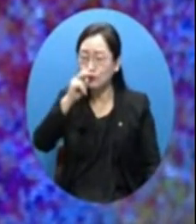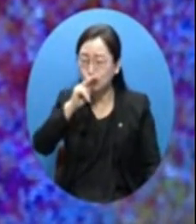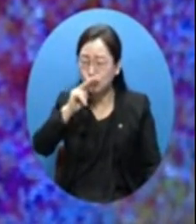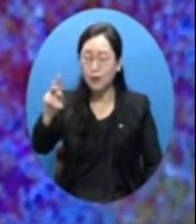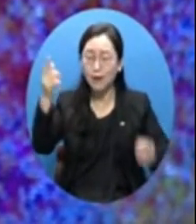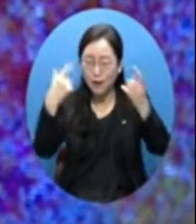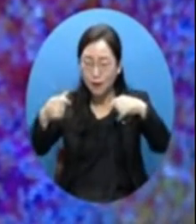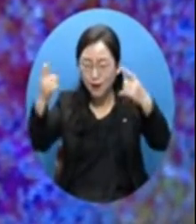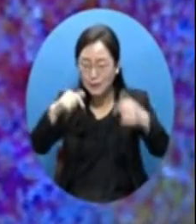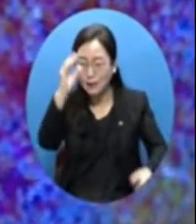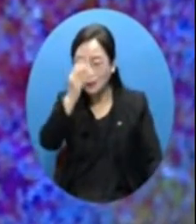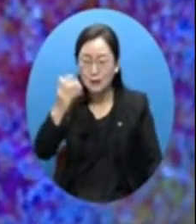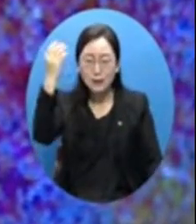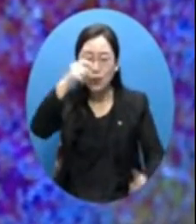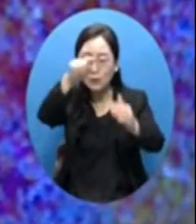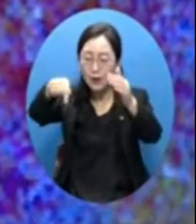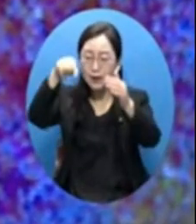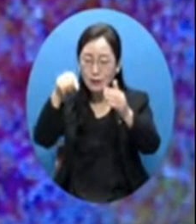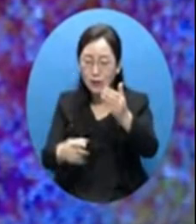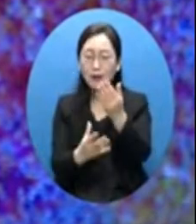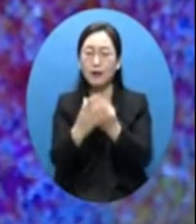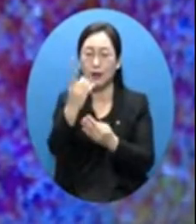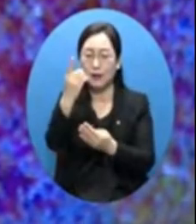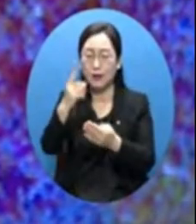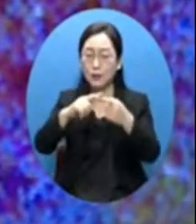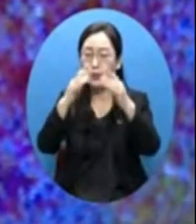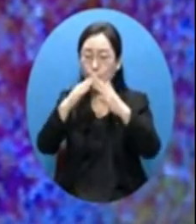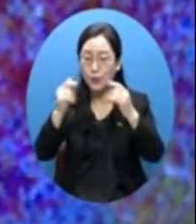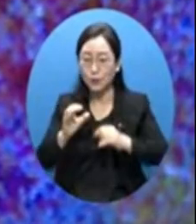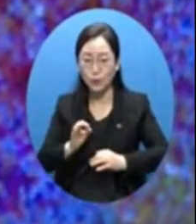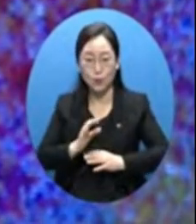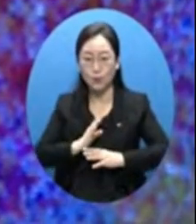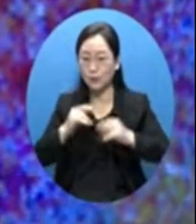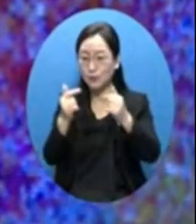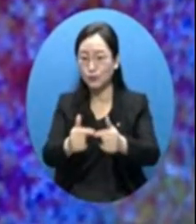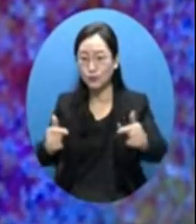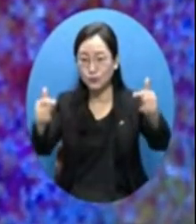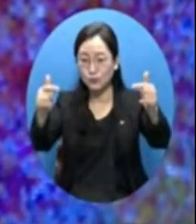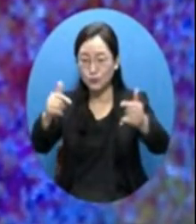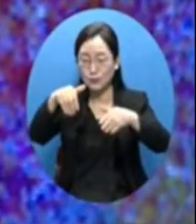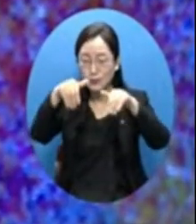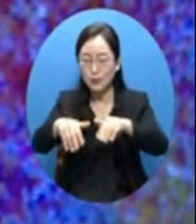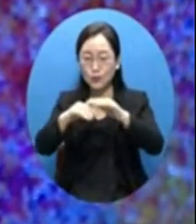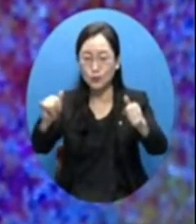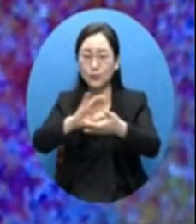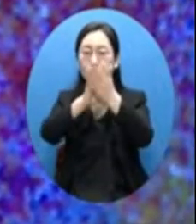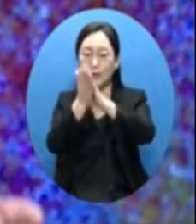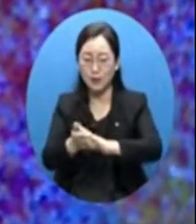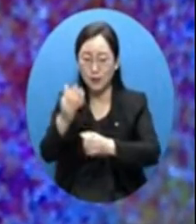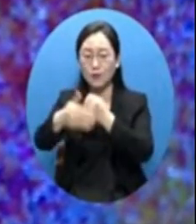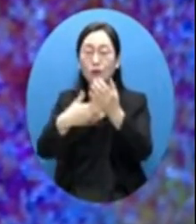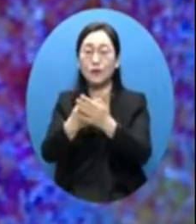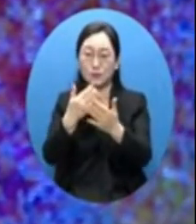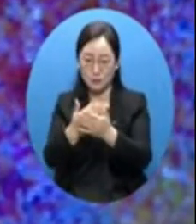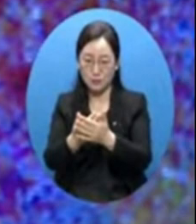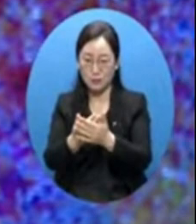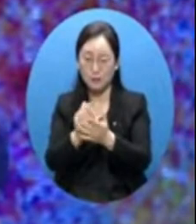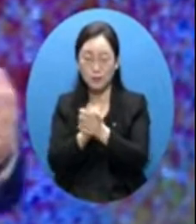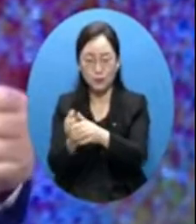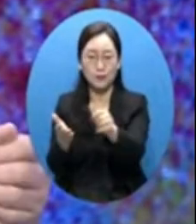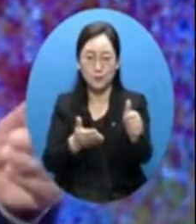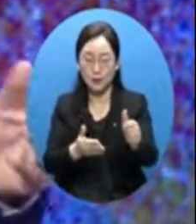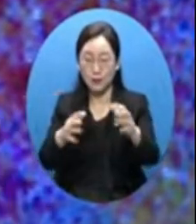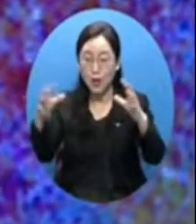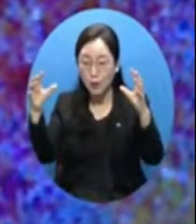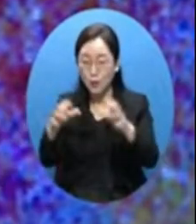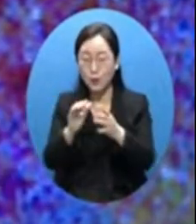언제나 성령에서 하나 되게 하여 주시고 하나 되어 교회 놀라운 부흥 역사를 일으키는 주님 일꾼들이 되게 하여 주시옵소서. 모여서 기도하고 흩어져 전도할